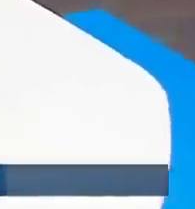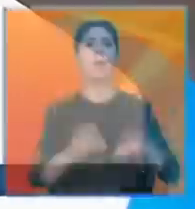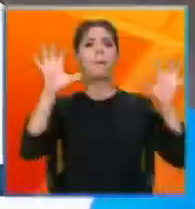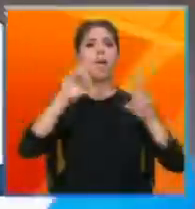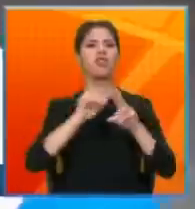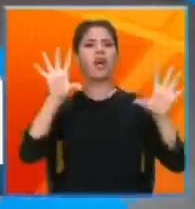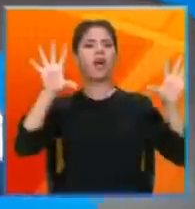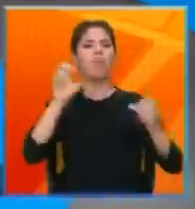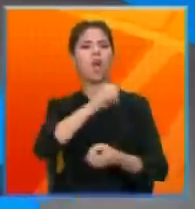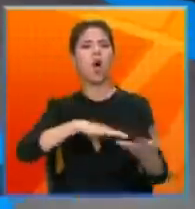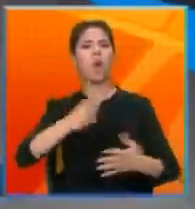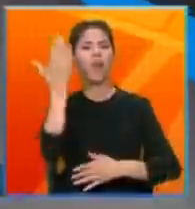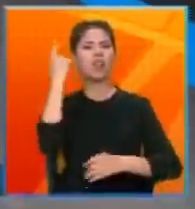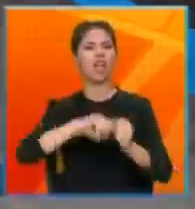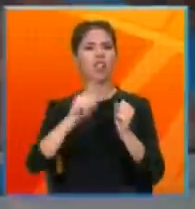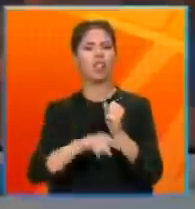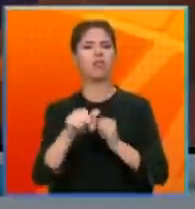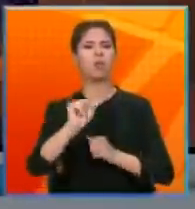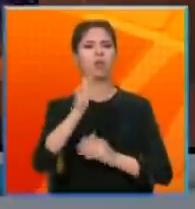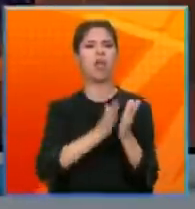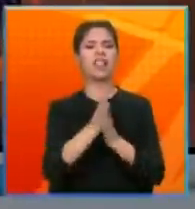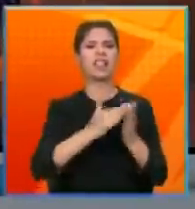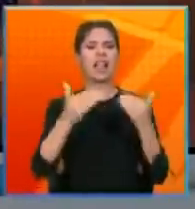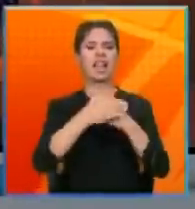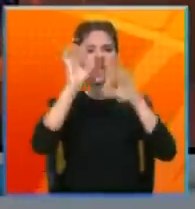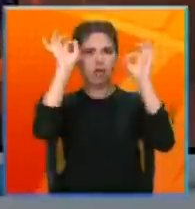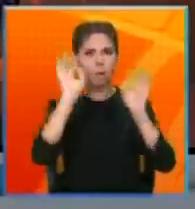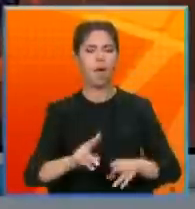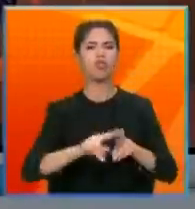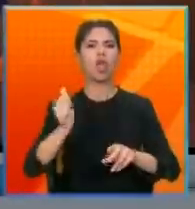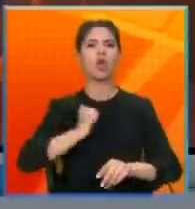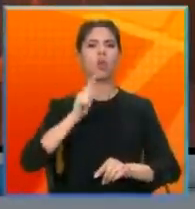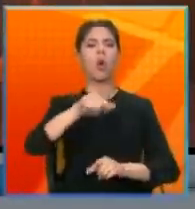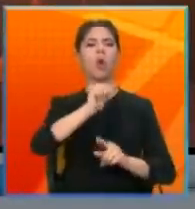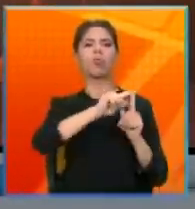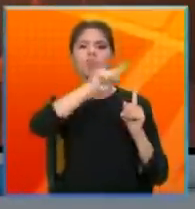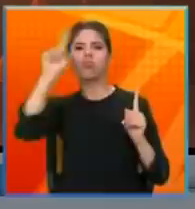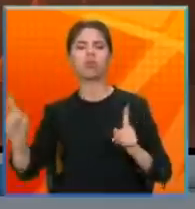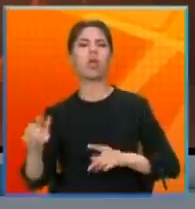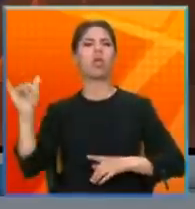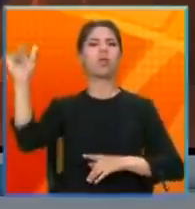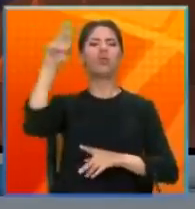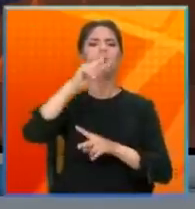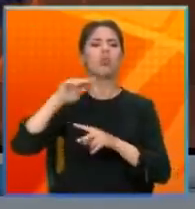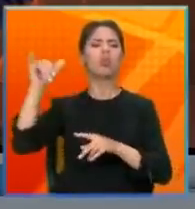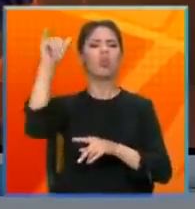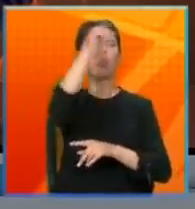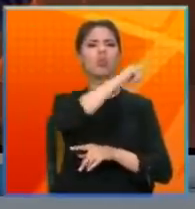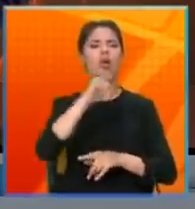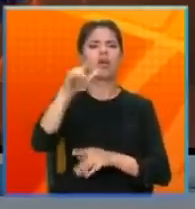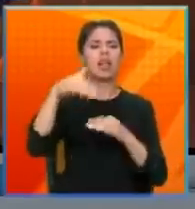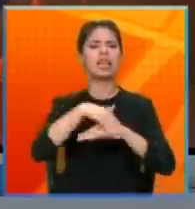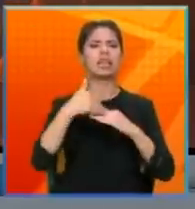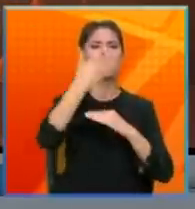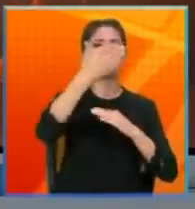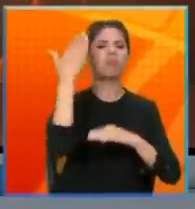Pençe Kaplan Harekatı geçen hafta bugün salı gece yarısı başlamıştı. Komandolarımız o gün bugündür Skorskilerle sınır ötesine sevk ediliyor.